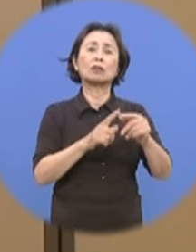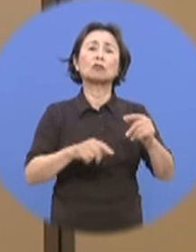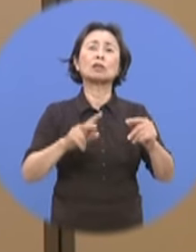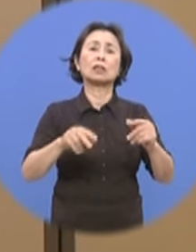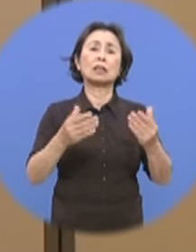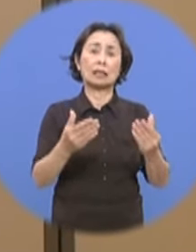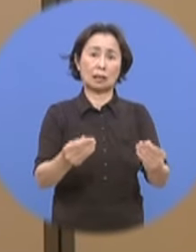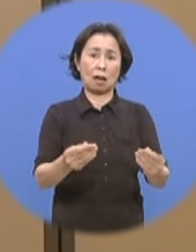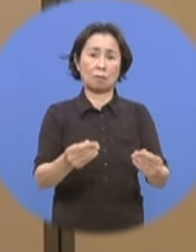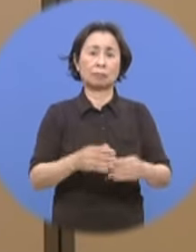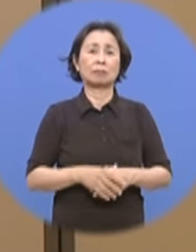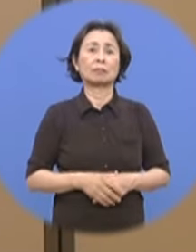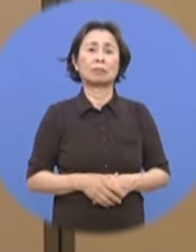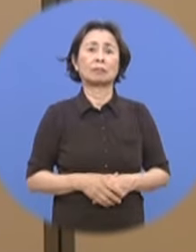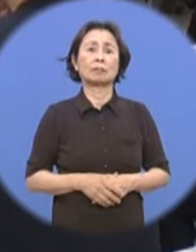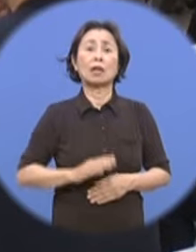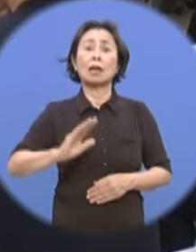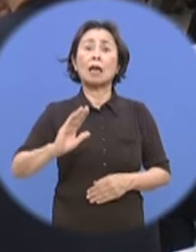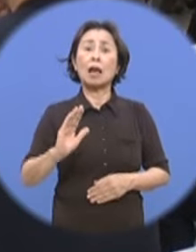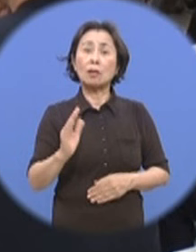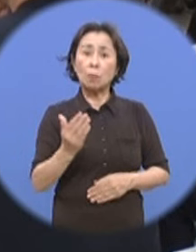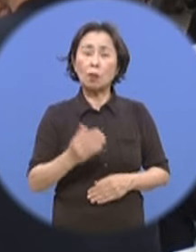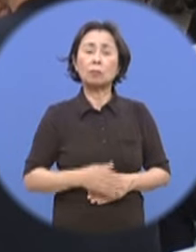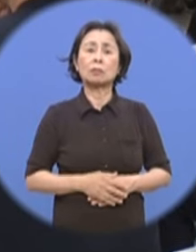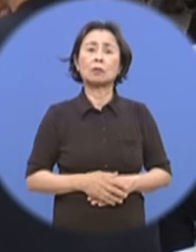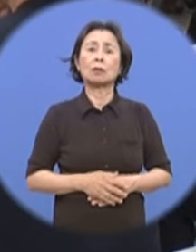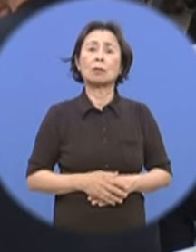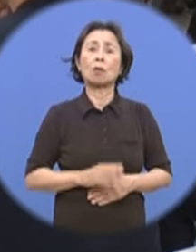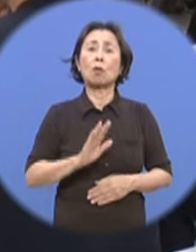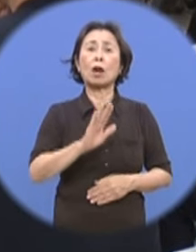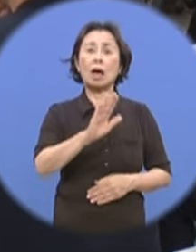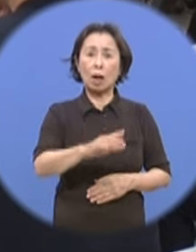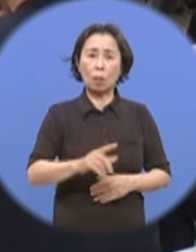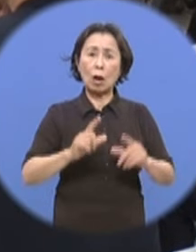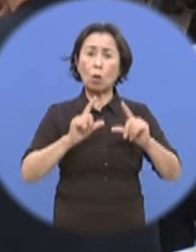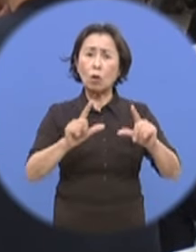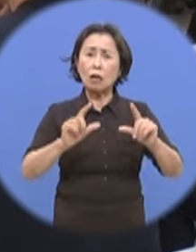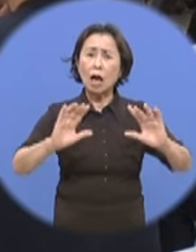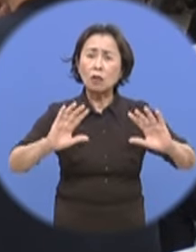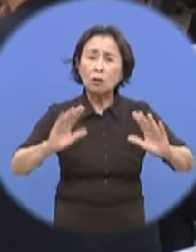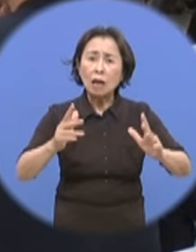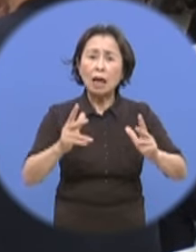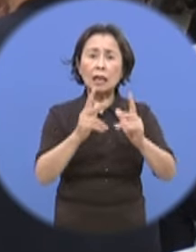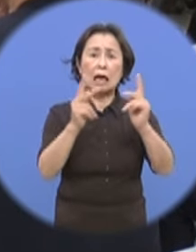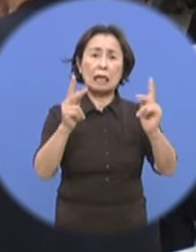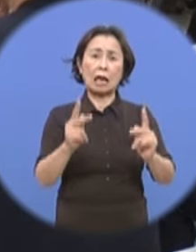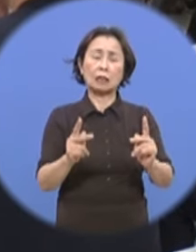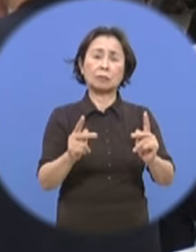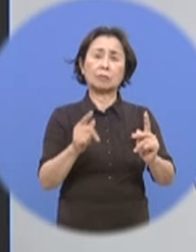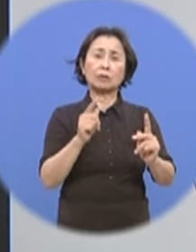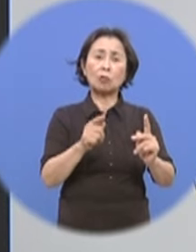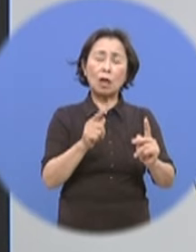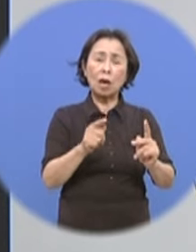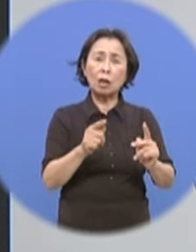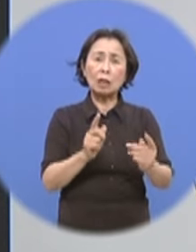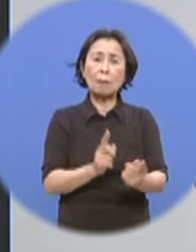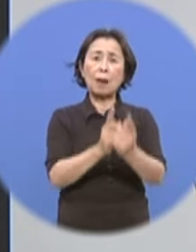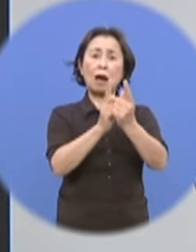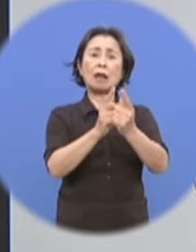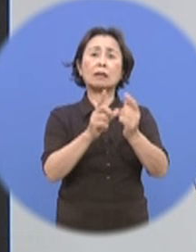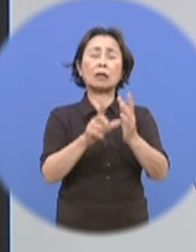置かれてたと思うんですけれども答えのない課題に出くわした時にえそれを自分